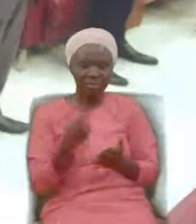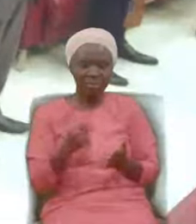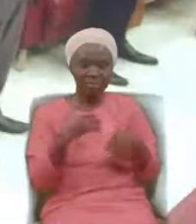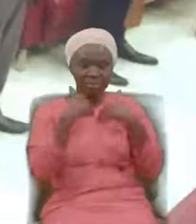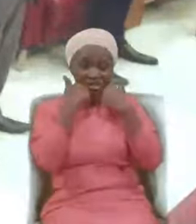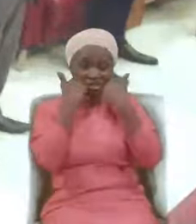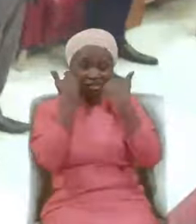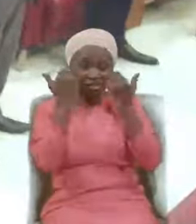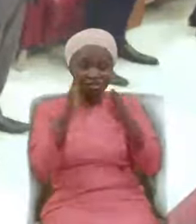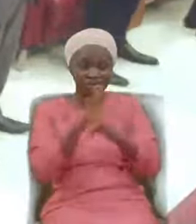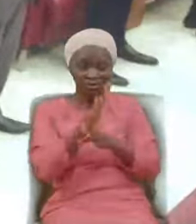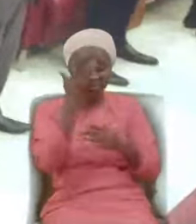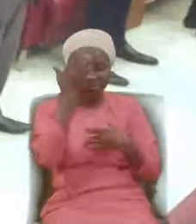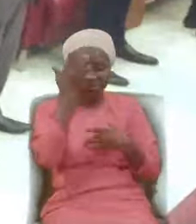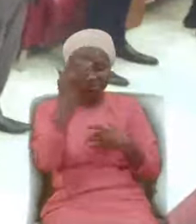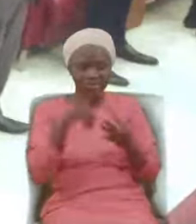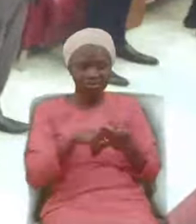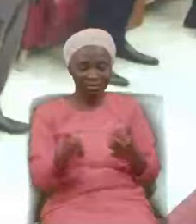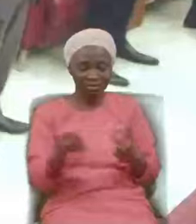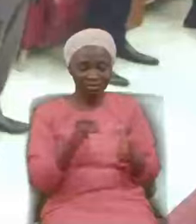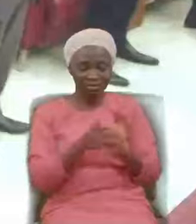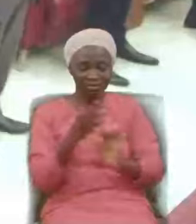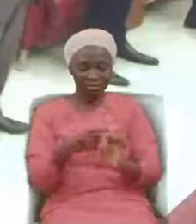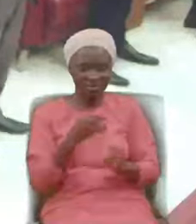La maladie ignoble là est ôtée.